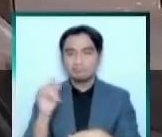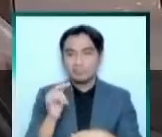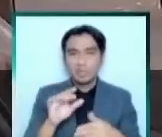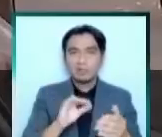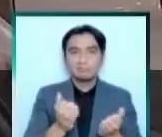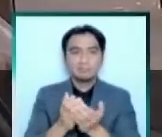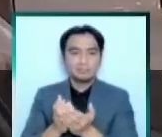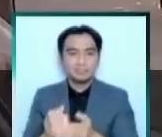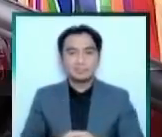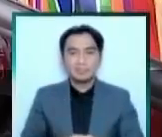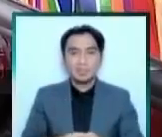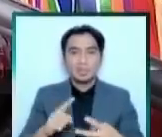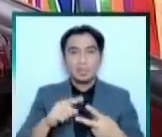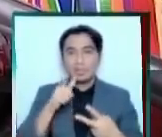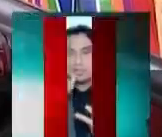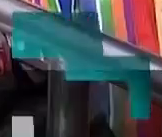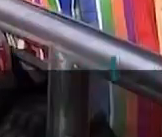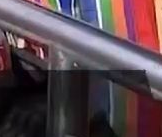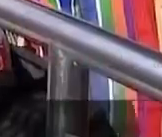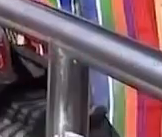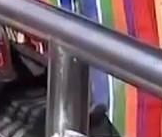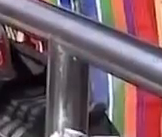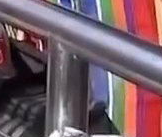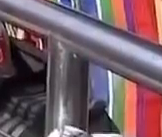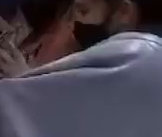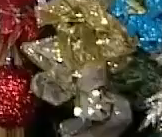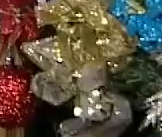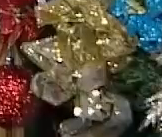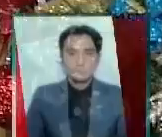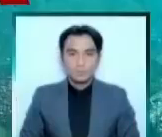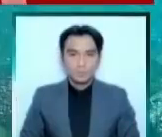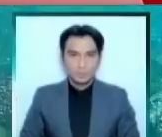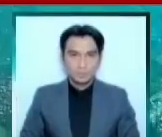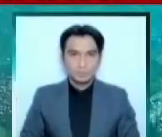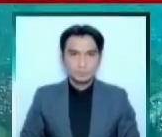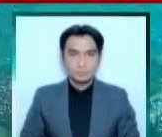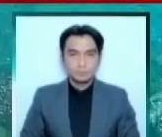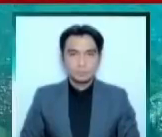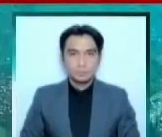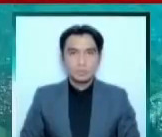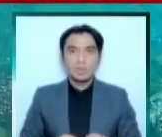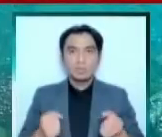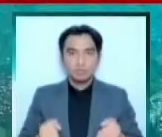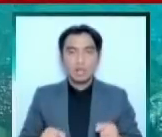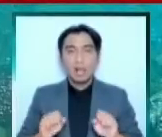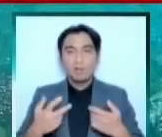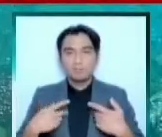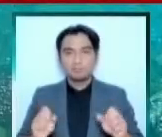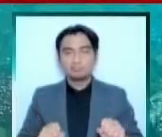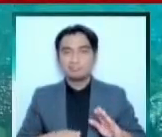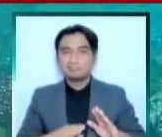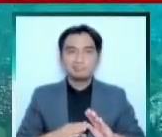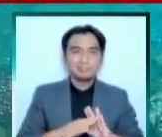sa Southern Leyte, Bohol at Rojas, Palawan. Nakakabawi na raw tayo sa pagbabakuna kontra COVID